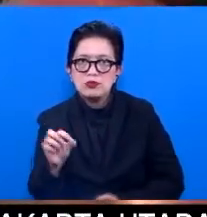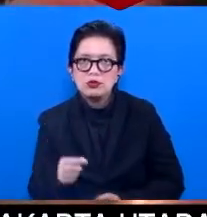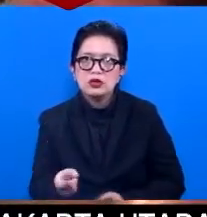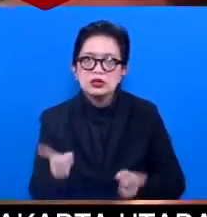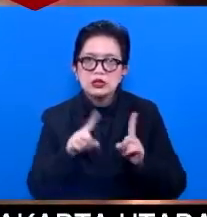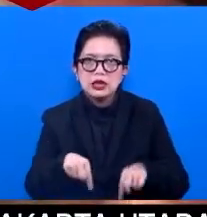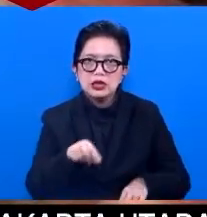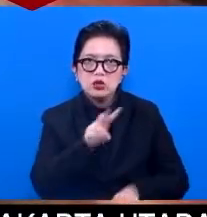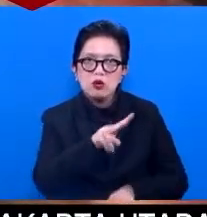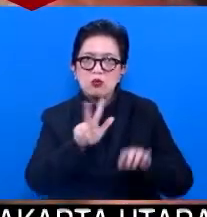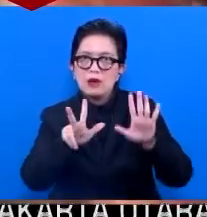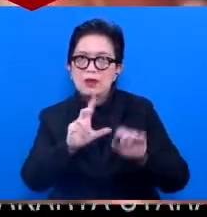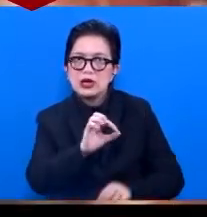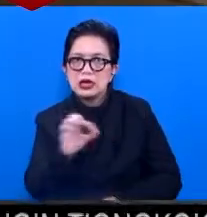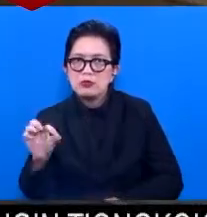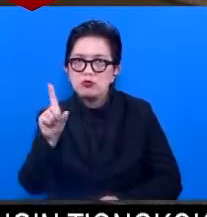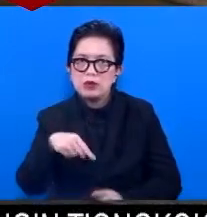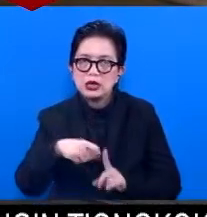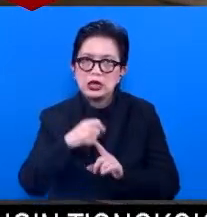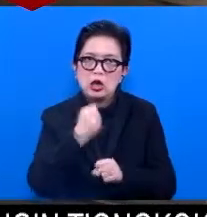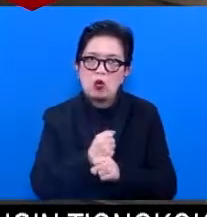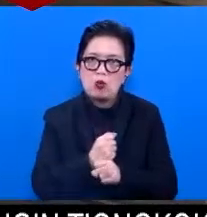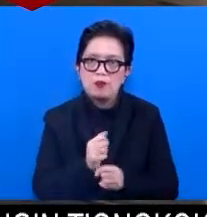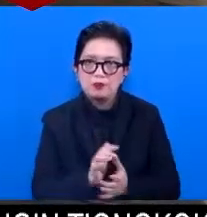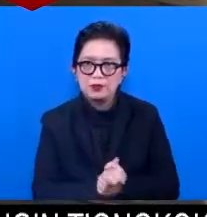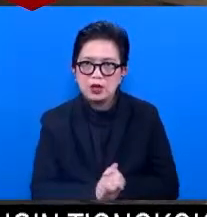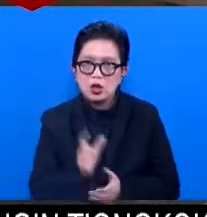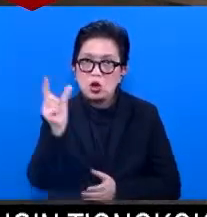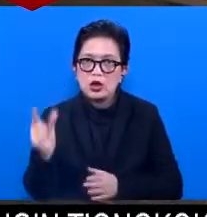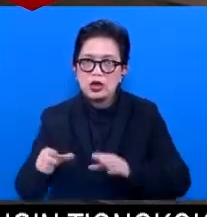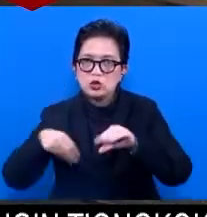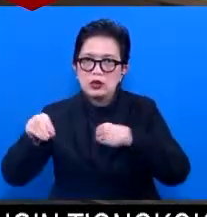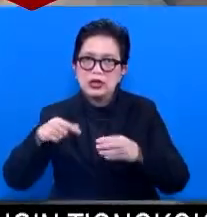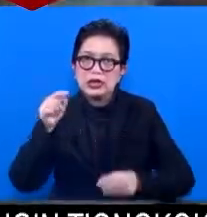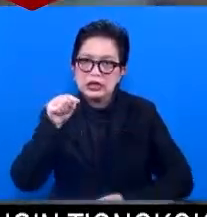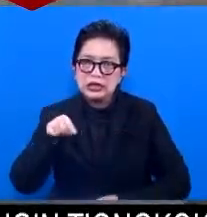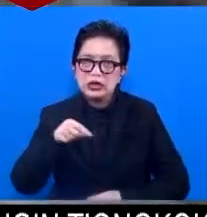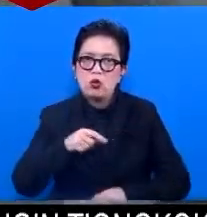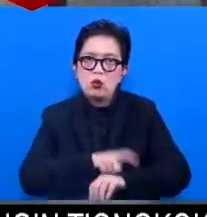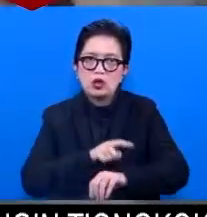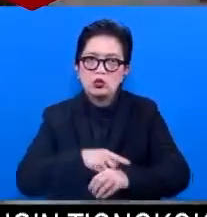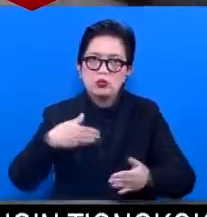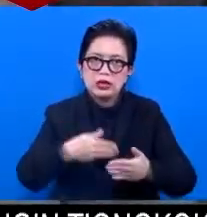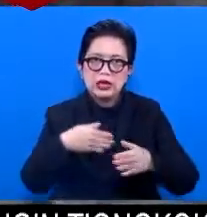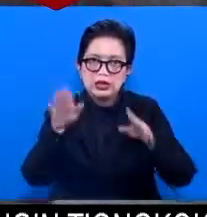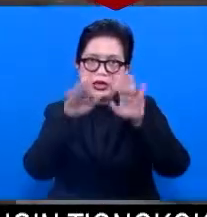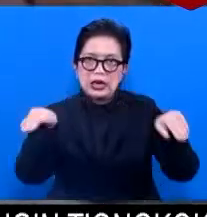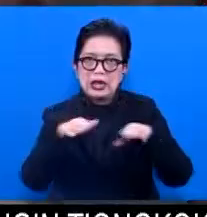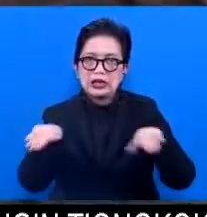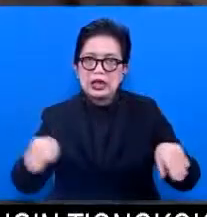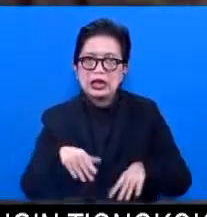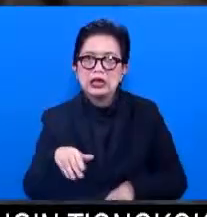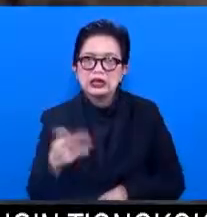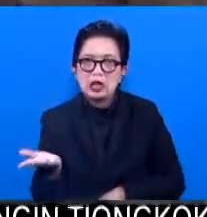rp28.000 perkilogram menurut seorang pedagang Sungai menjelang Natal dan Tahun Baru kenaikan harga terjadi karena